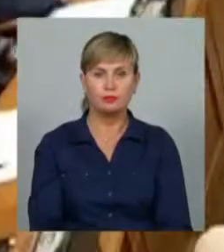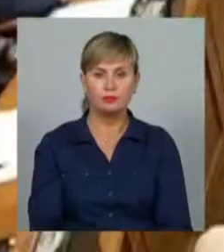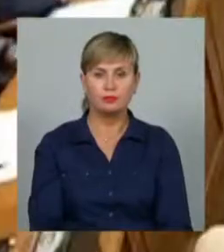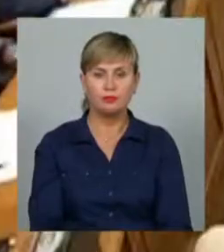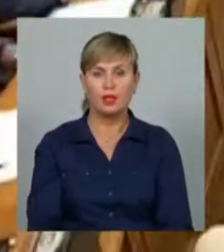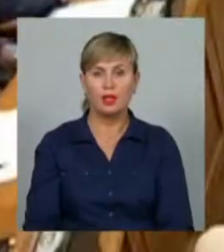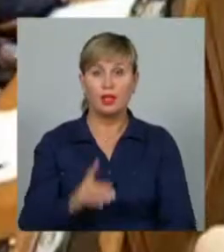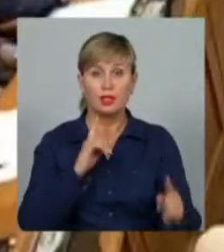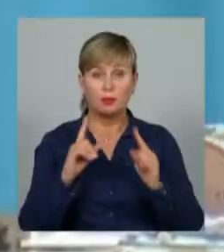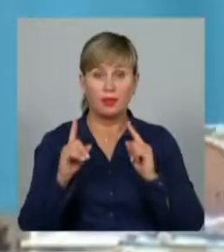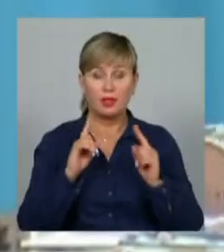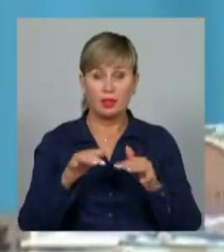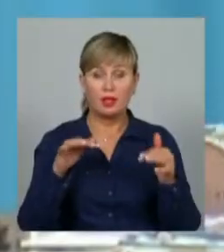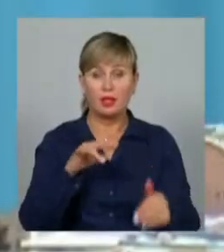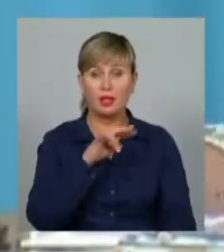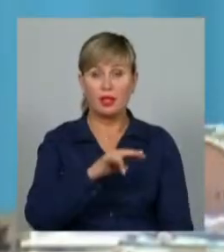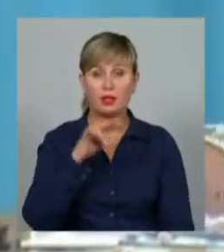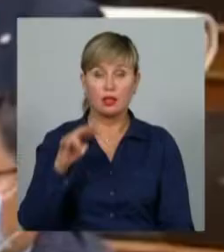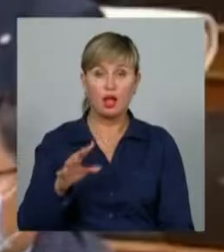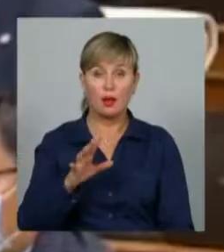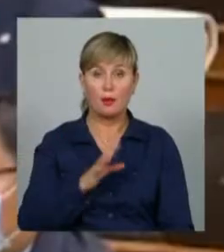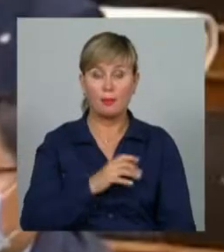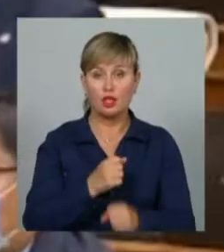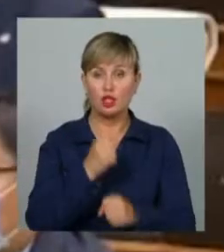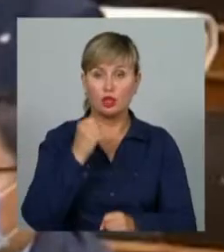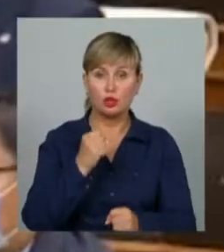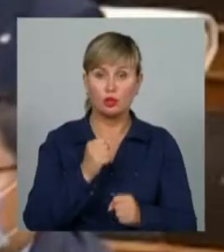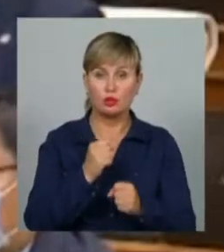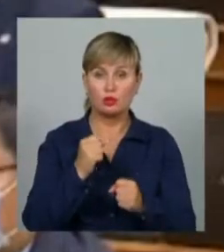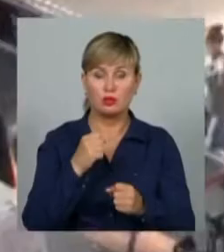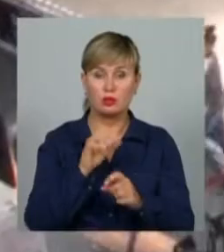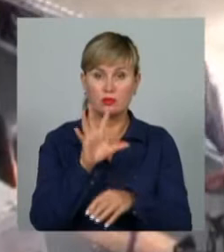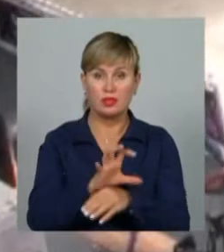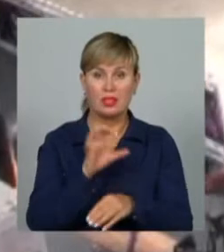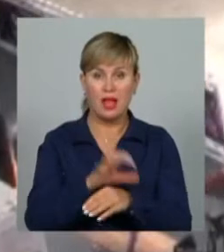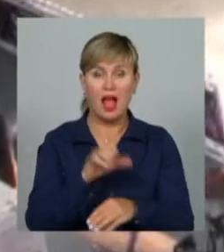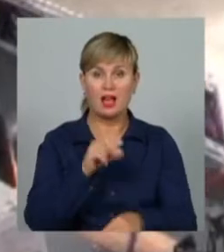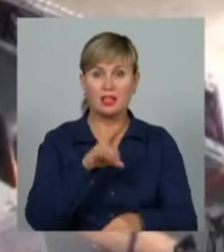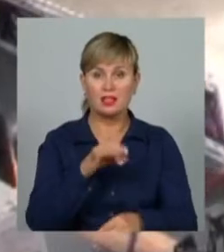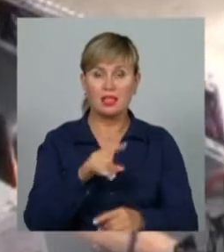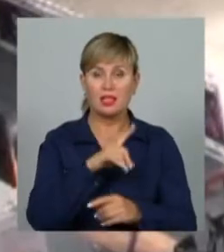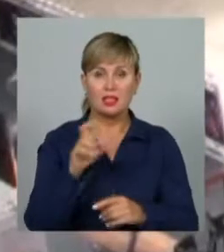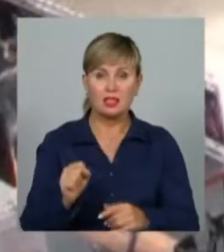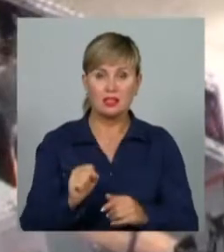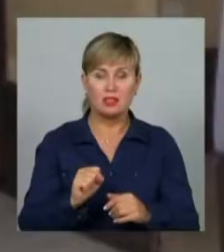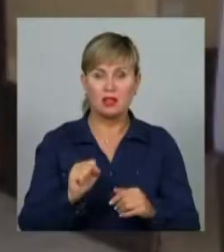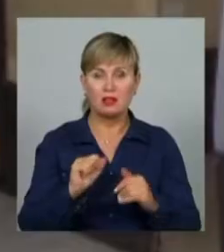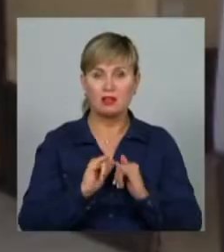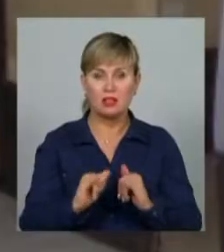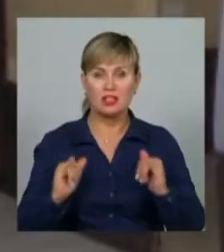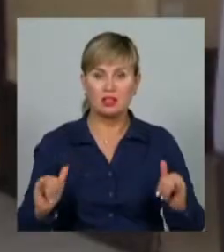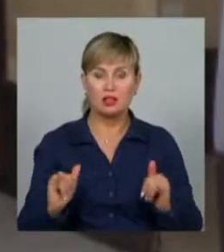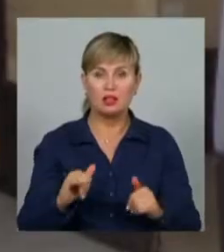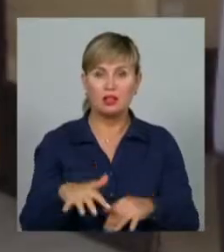Спикер Мажилиса Нурлан Нигматуллин подверг жесткой критике главу Минздрава Алексея Цоя за низкие темпы массовой вакцинации